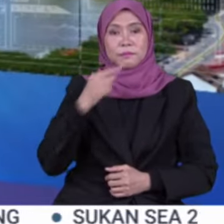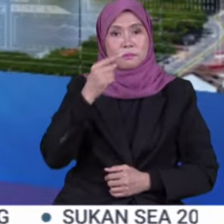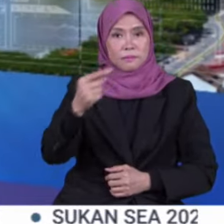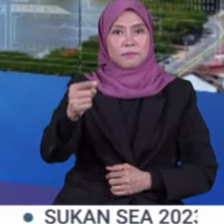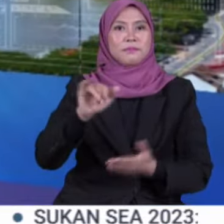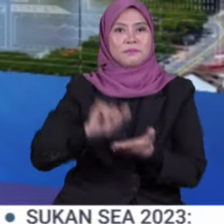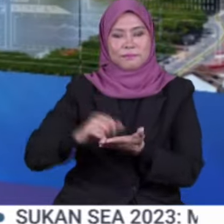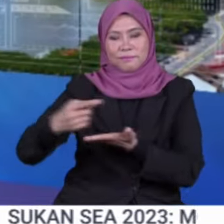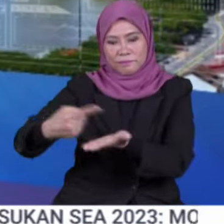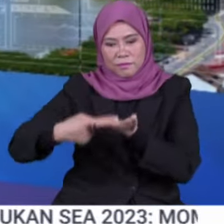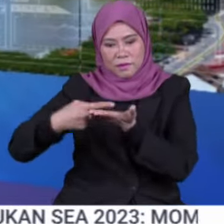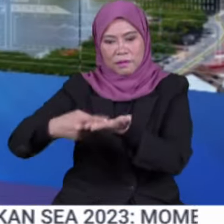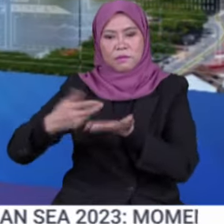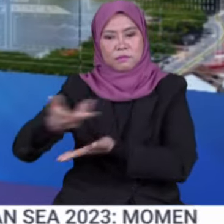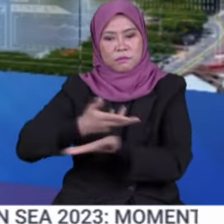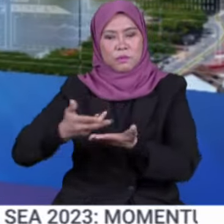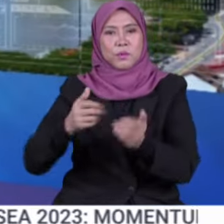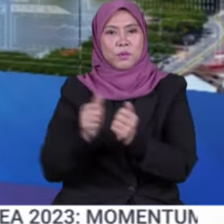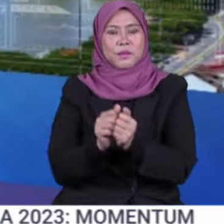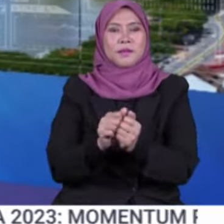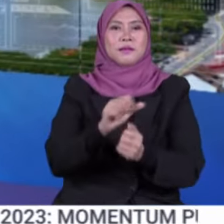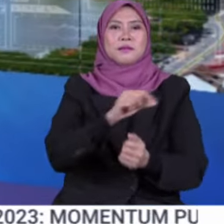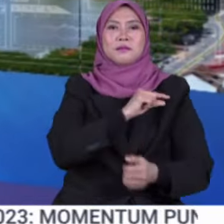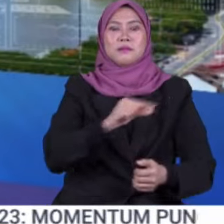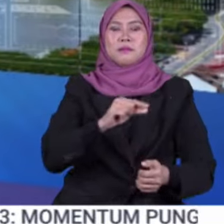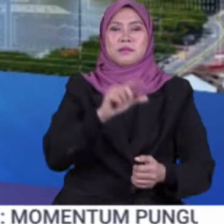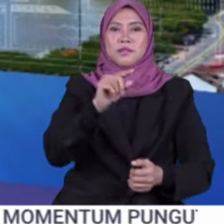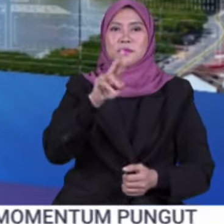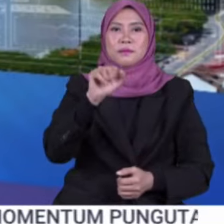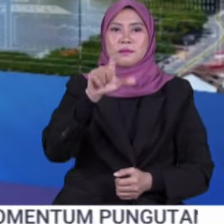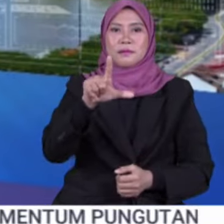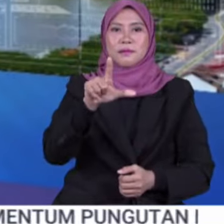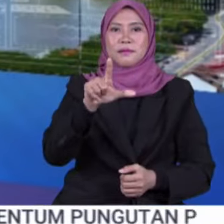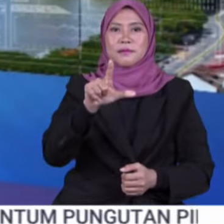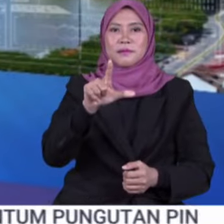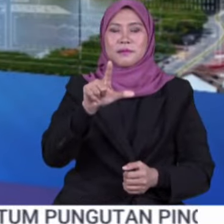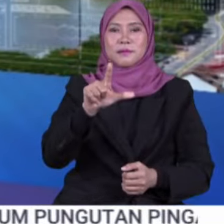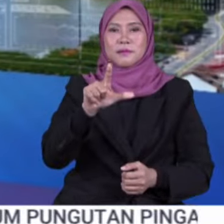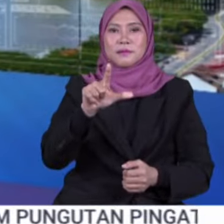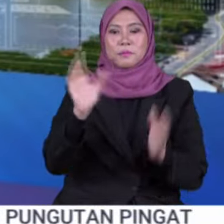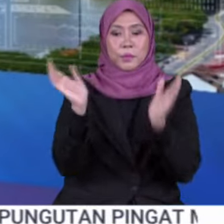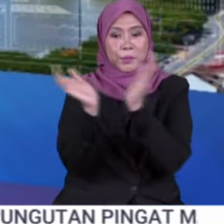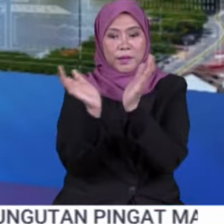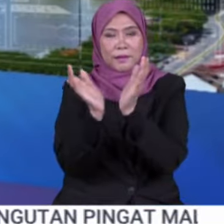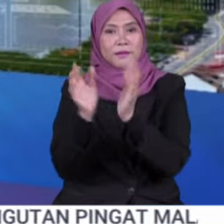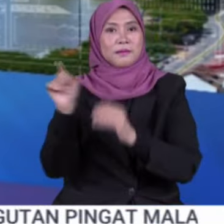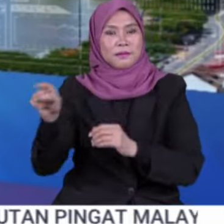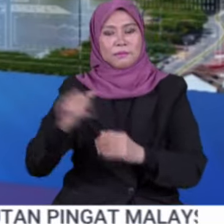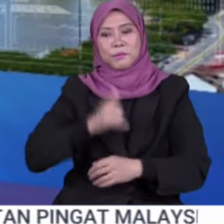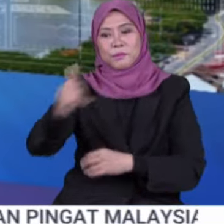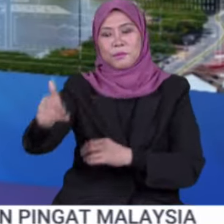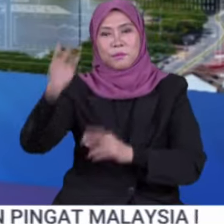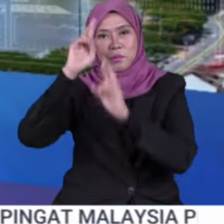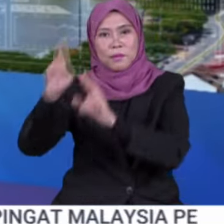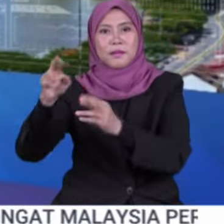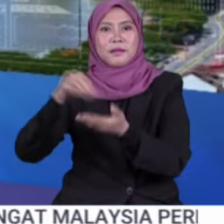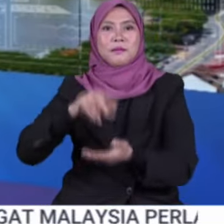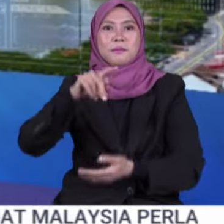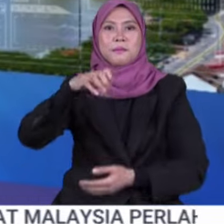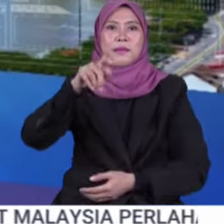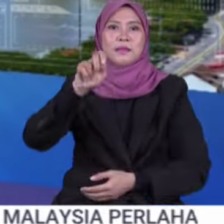perkara yang dibincangkan dengan Konsulat Jeneral Brunei Darussalam Noni Zurainah semasa kunjungan hormat di pejabatnya di Petra